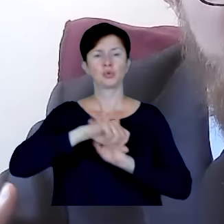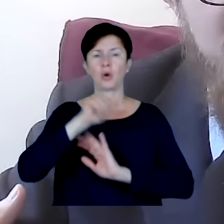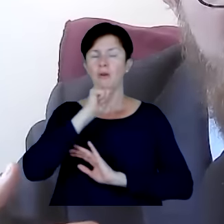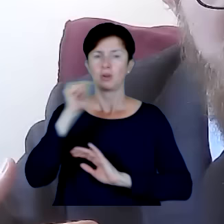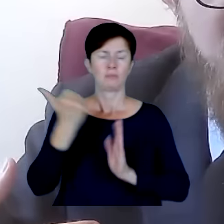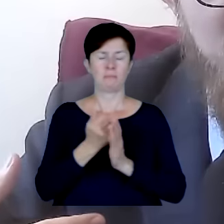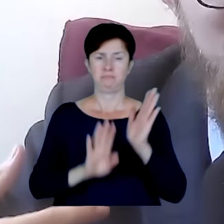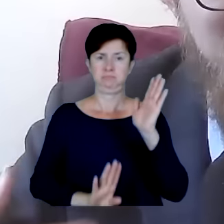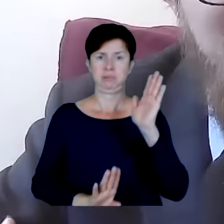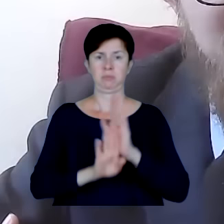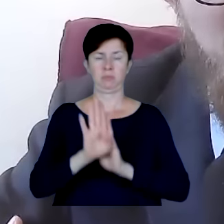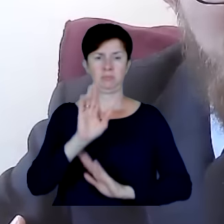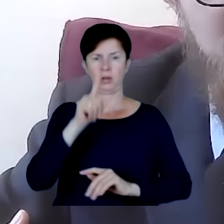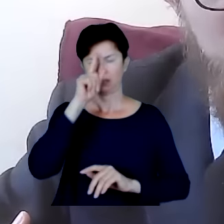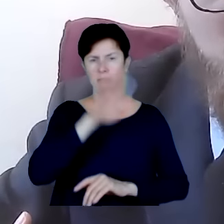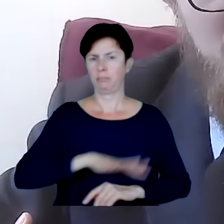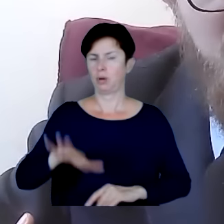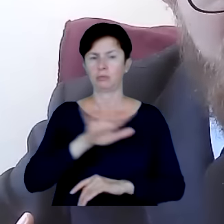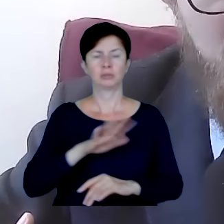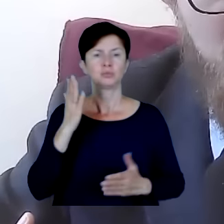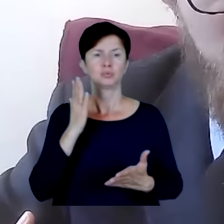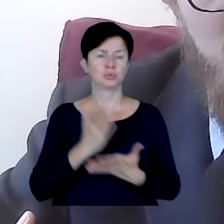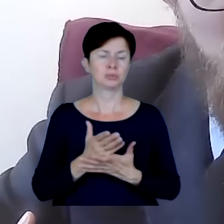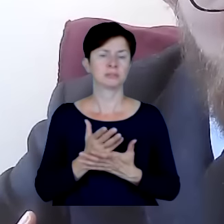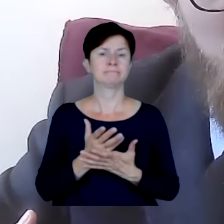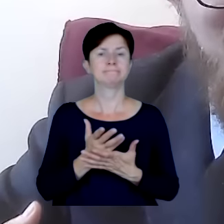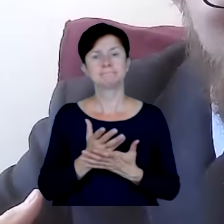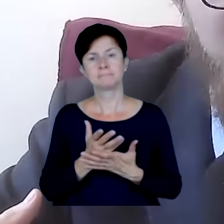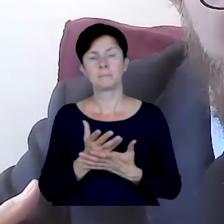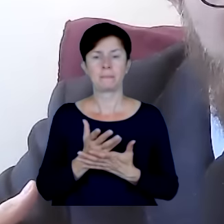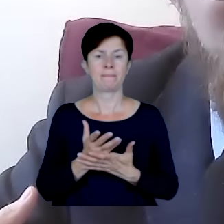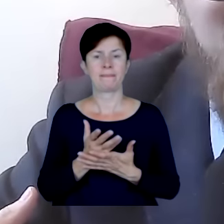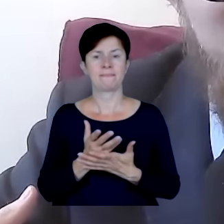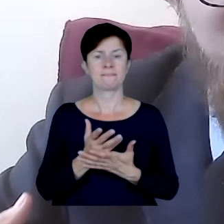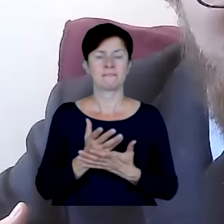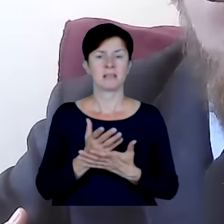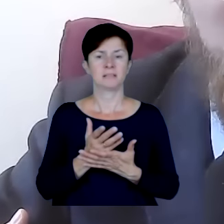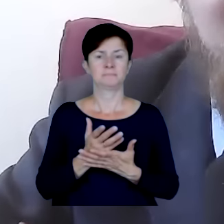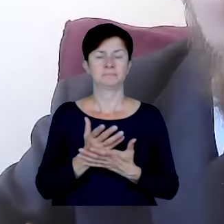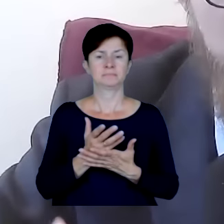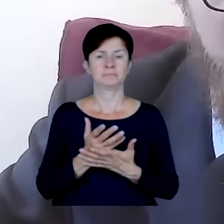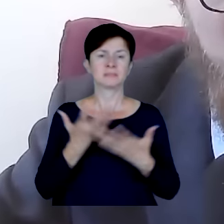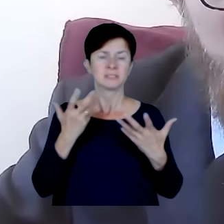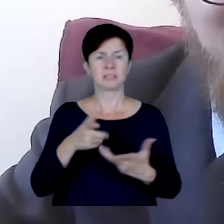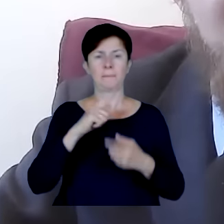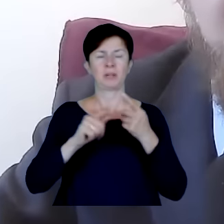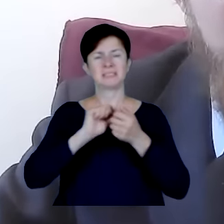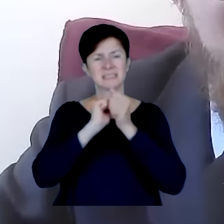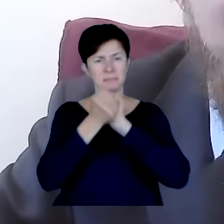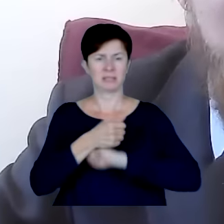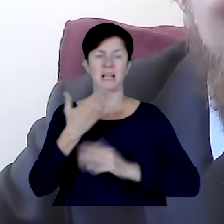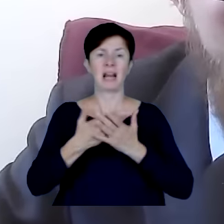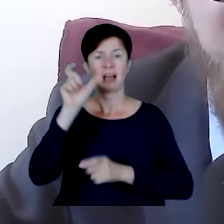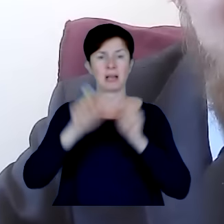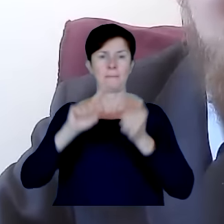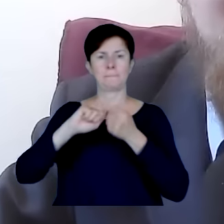po prostu społeczeństwa są tak bardzo chcą, żeby to tę politykę zacząć zmieniać, że politycy muszą swoją retorykę